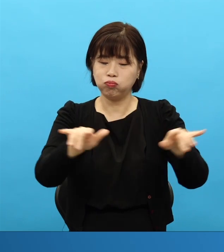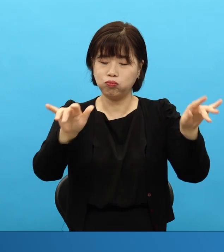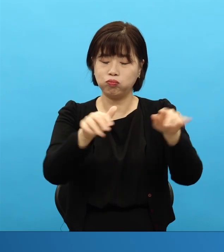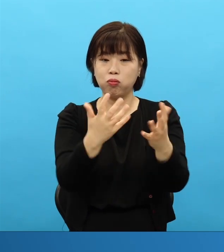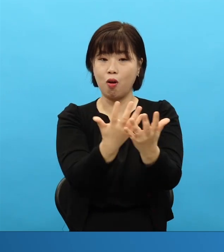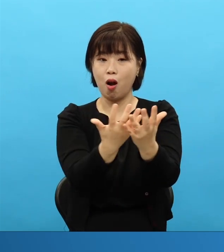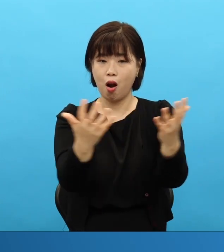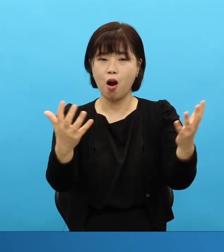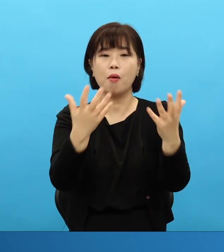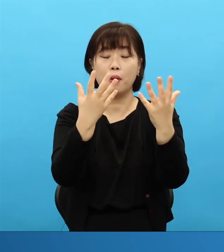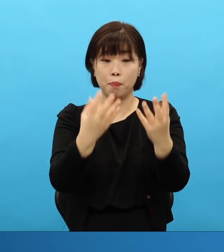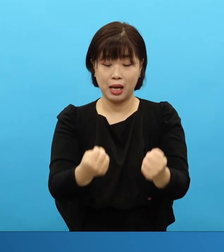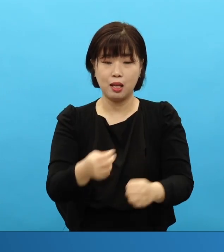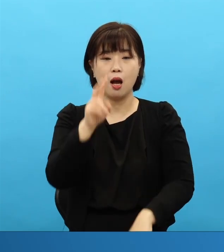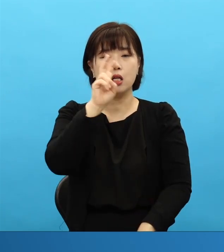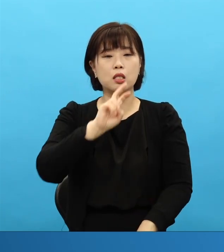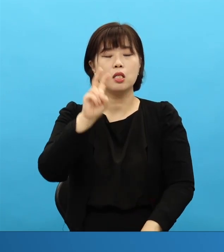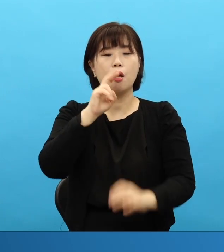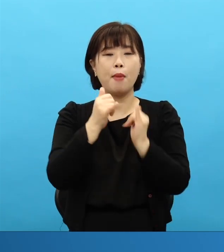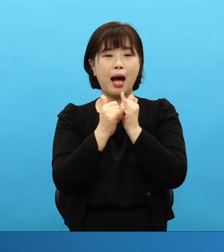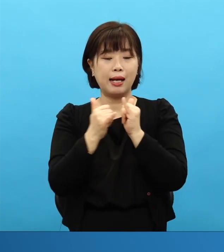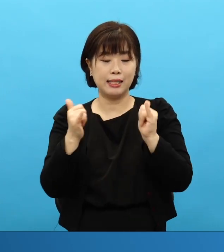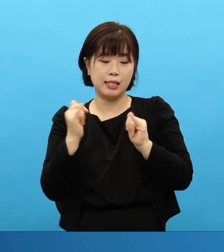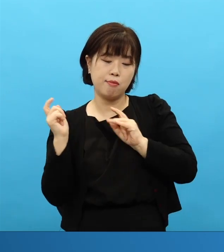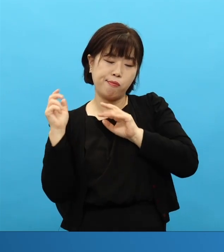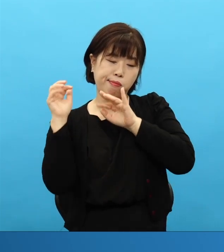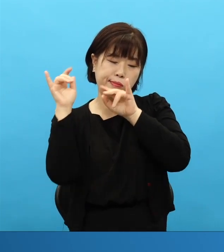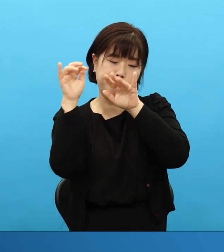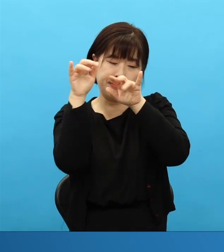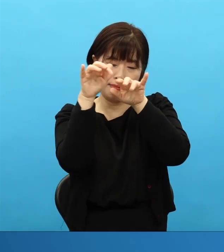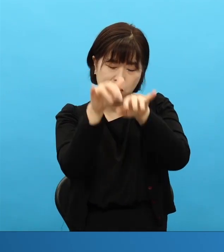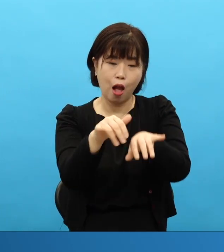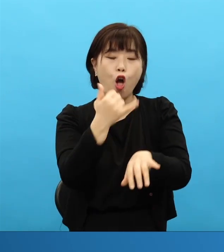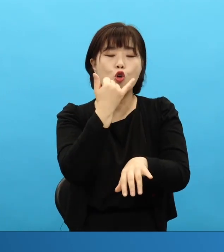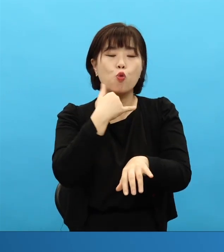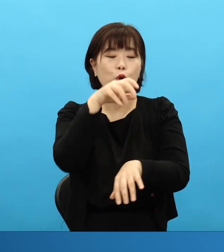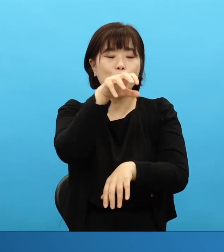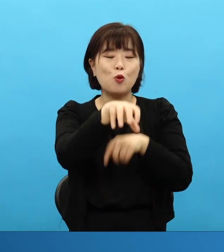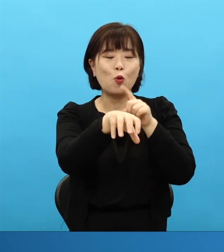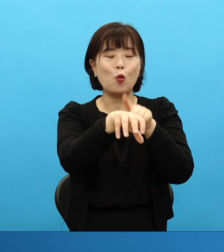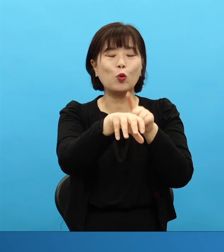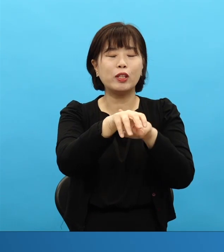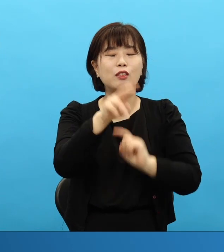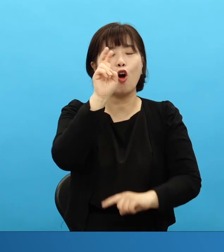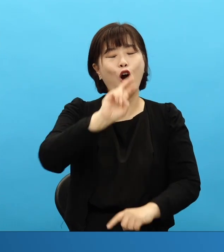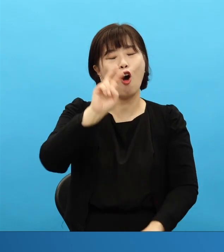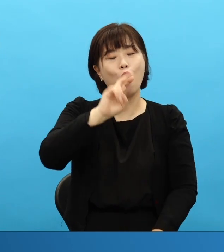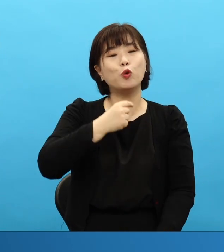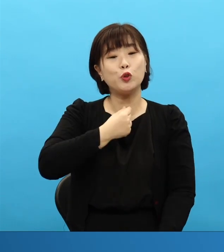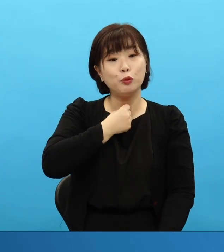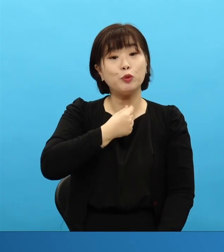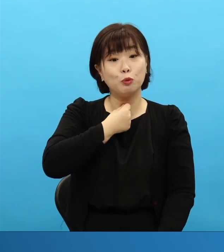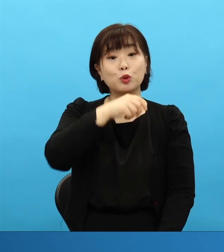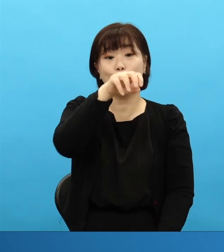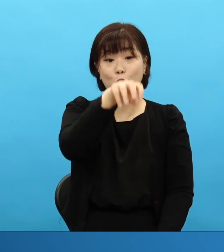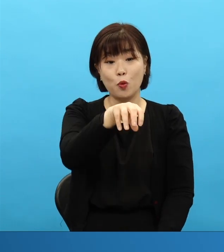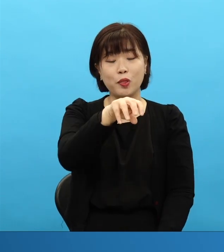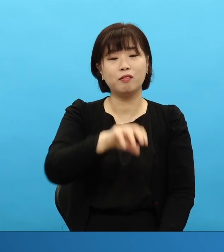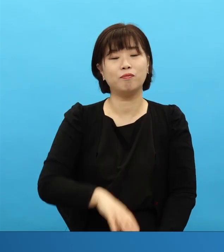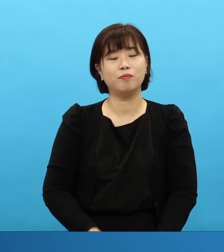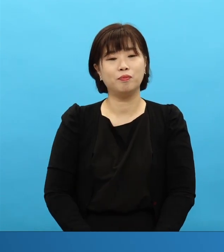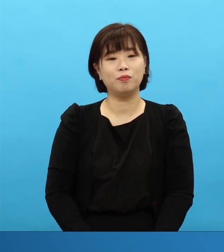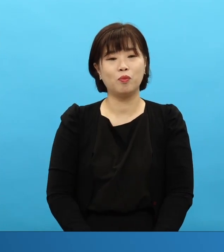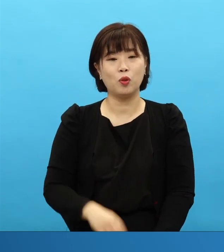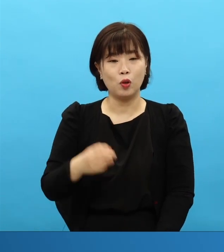많은 음악인들이 이제 독일로 와서 무대에 서기를 원하는 그런 현장입니다. 또 동시에 또